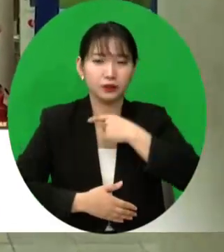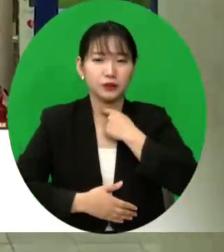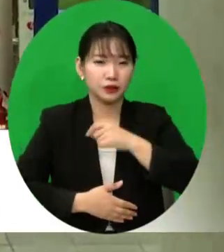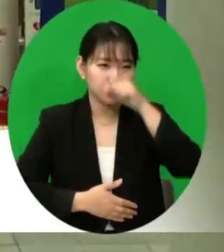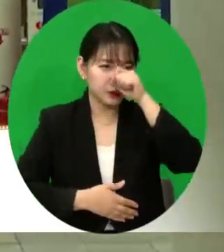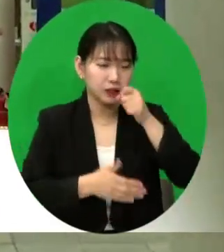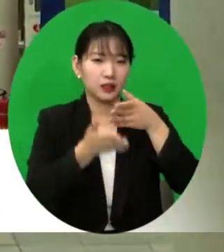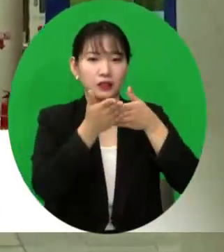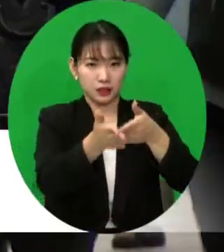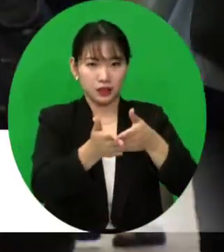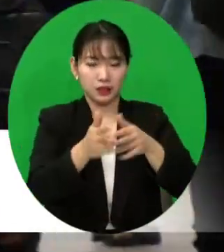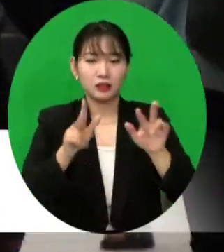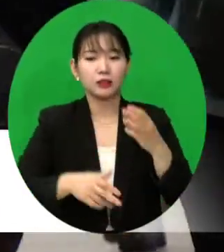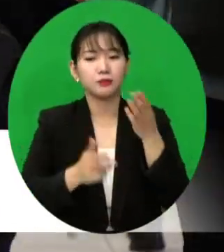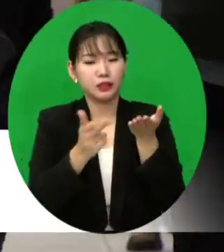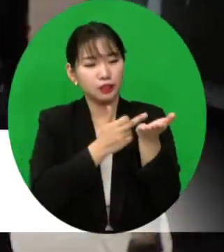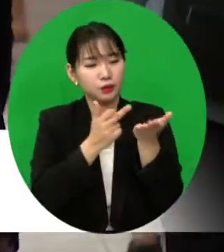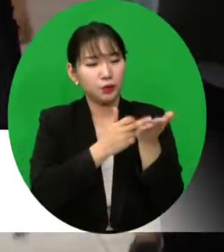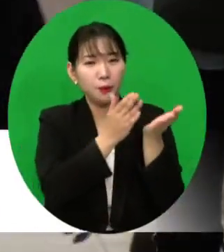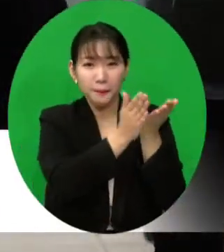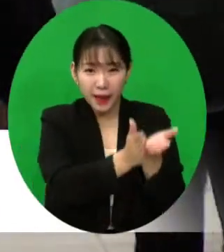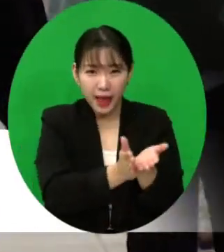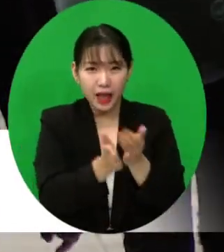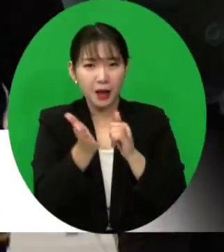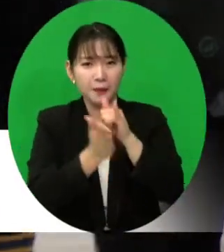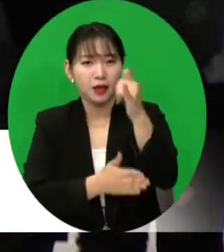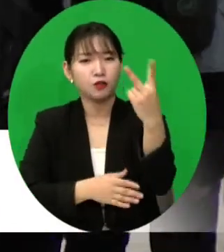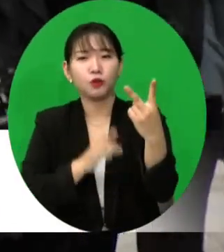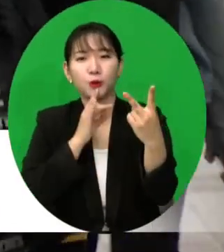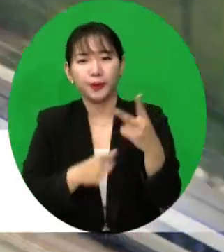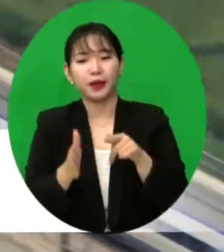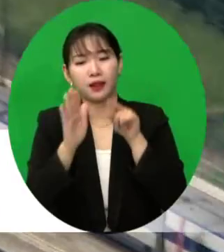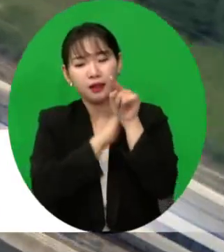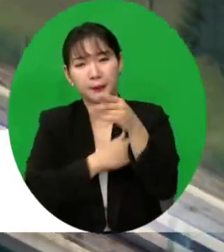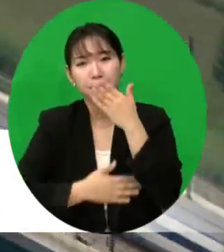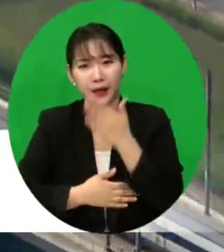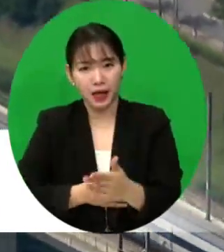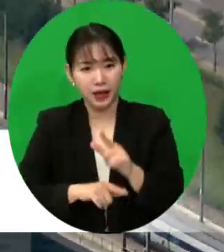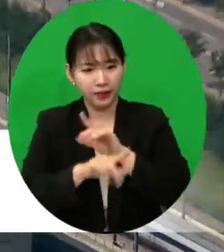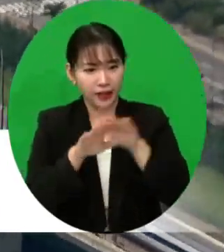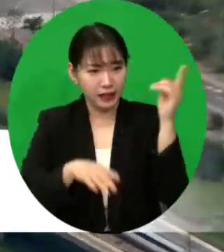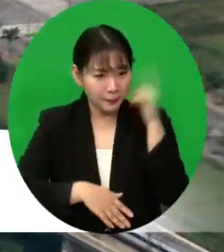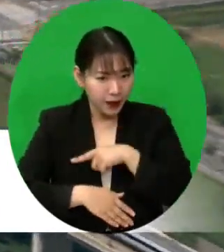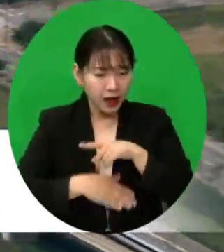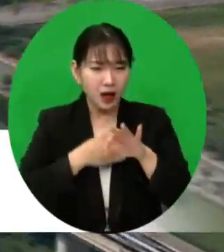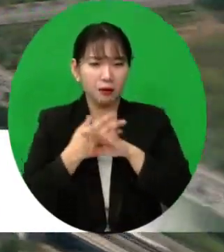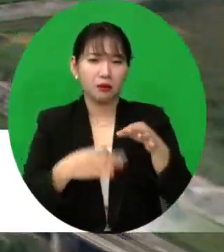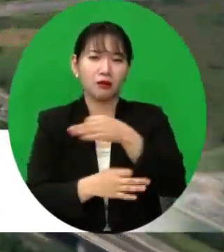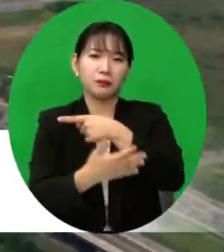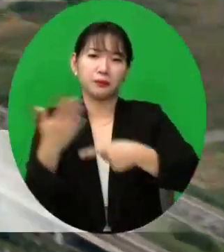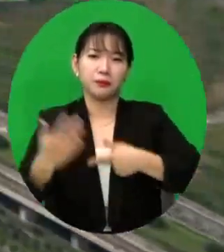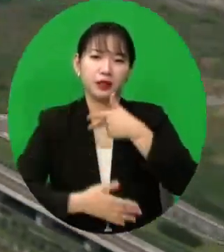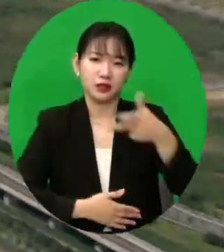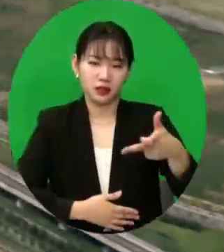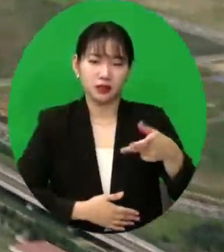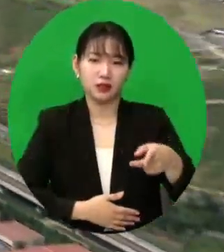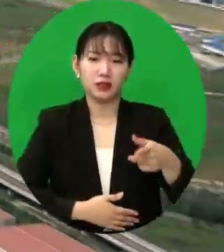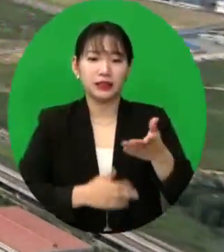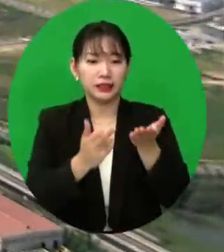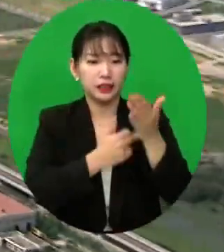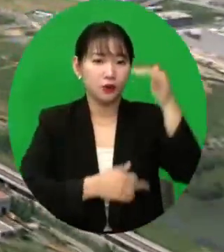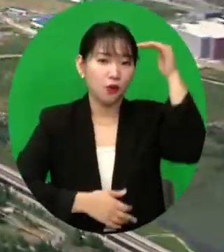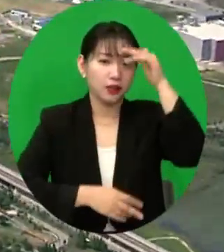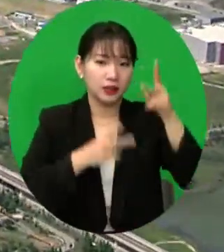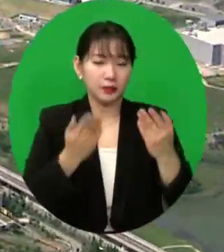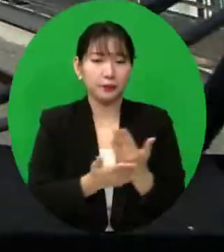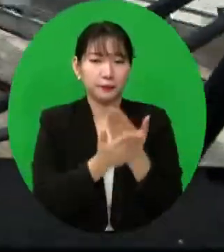의회는 현재 제주는 선박과 항공편으로 접근할 수밖에 없어 기상 악화에 따른 경제적 손실이 크다며 제주